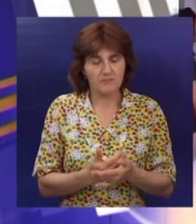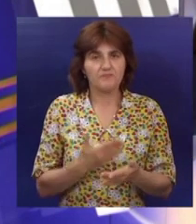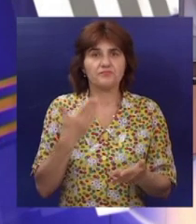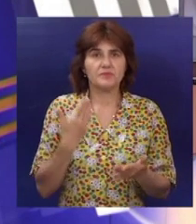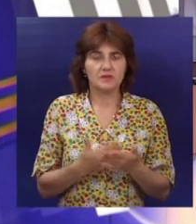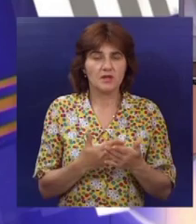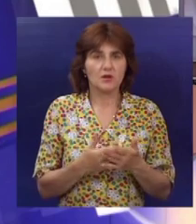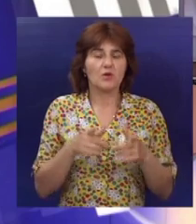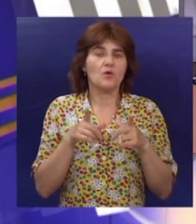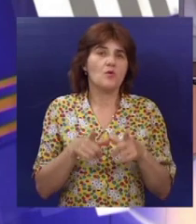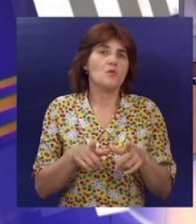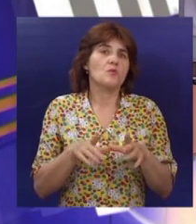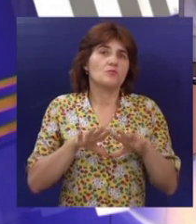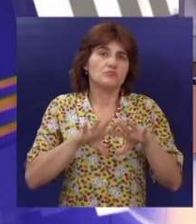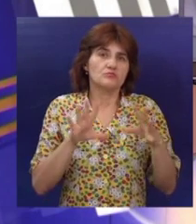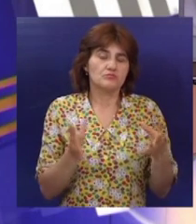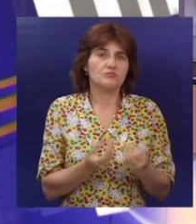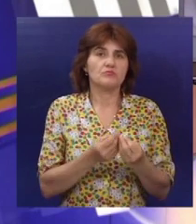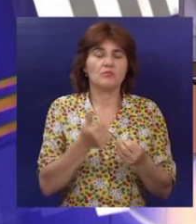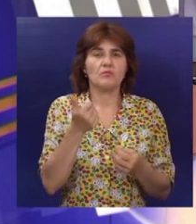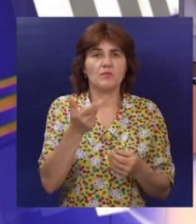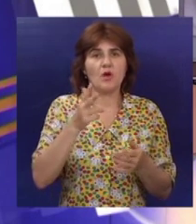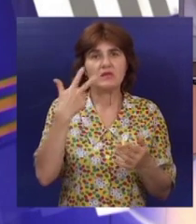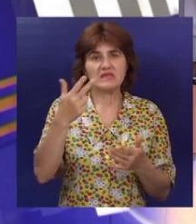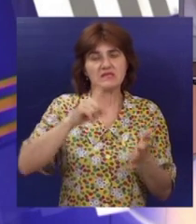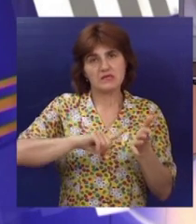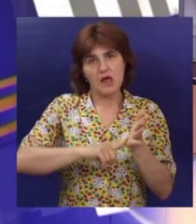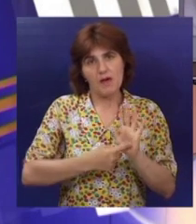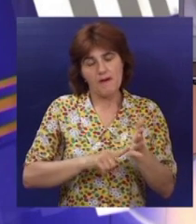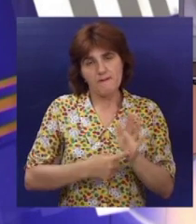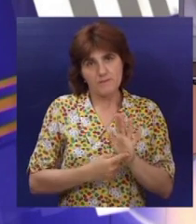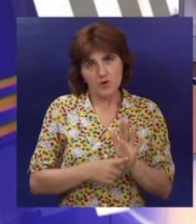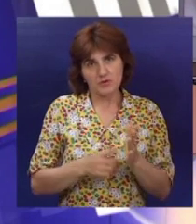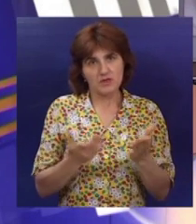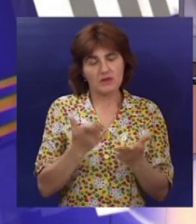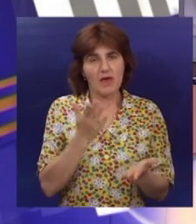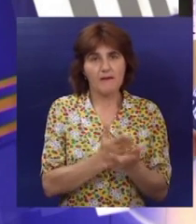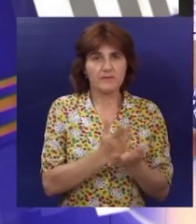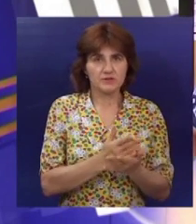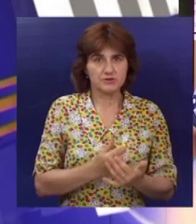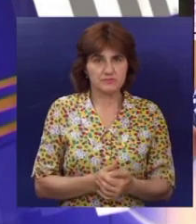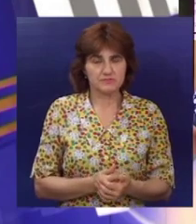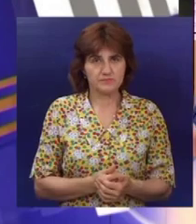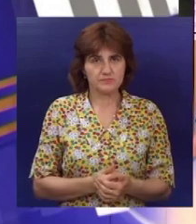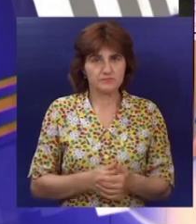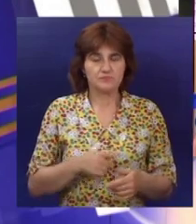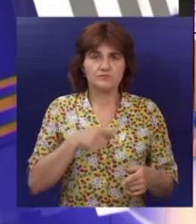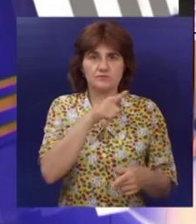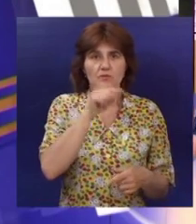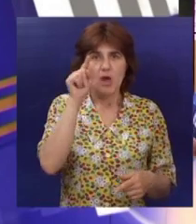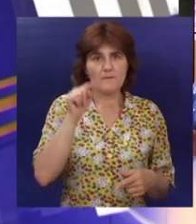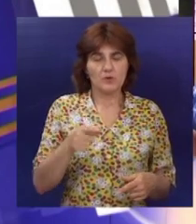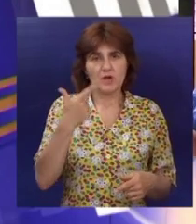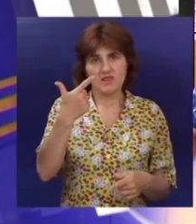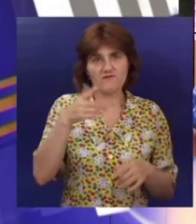to dakle u obimu da im se priznaje svih 30 poena iz tog predmeta koje bi inače polagali. Studenti su bili